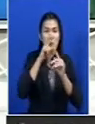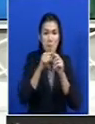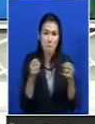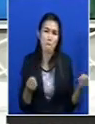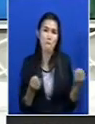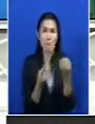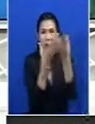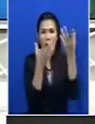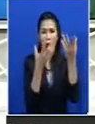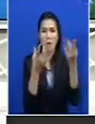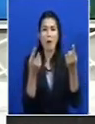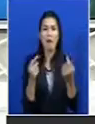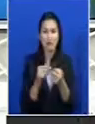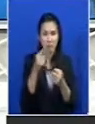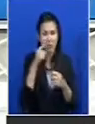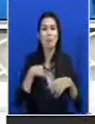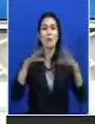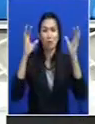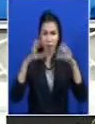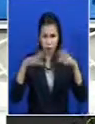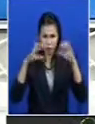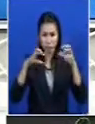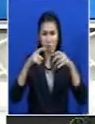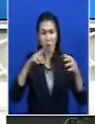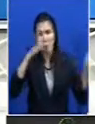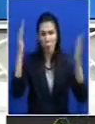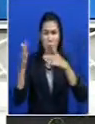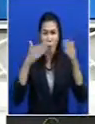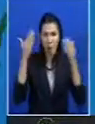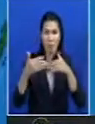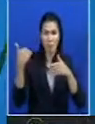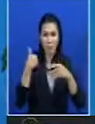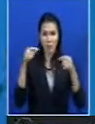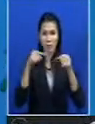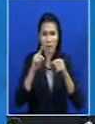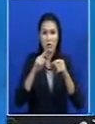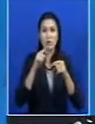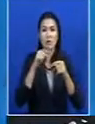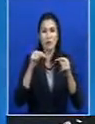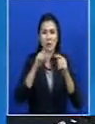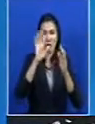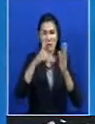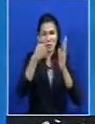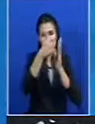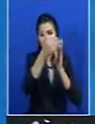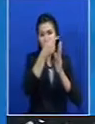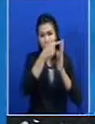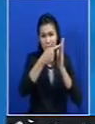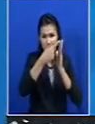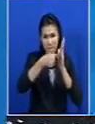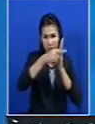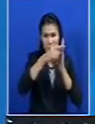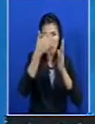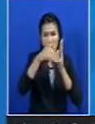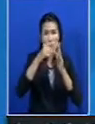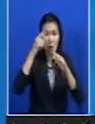การปะทะกันในแนวอากาศนะครับหลังจากนั้นก็จะทำให้เกิดพายุฤดูร้อนครับเริ่มจากตรงบริเวณของพื้นที่ภาคอีสานตอนบนครับจะทำให้